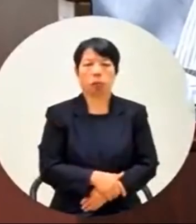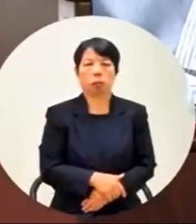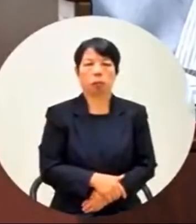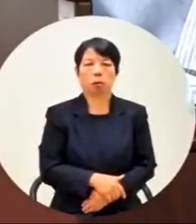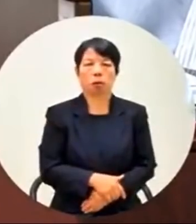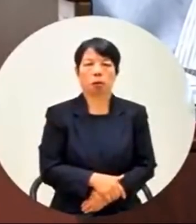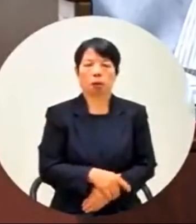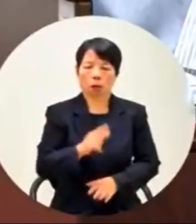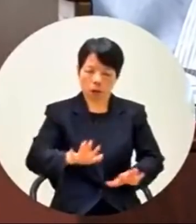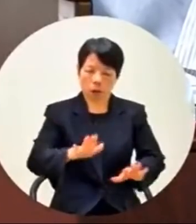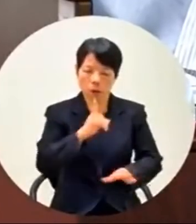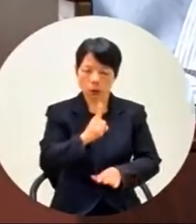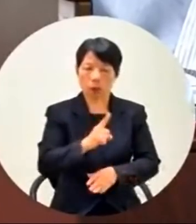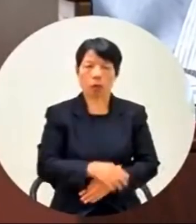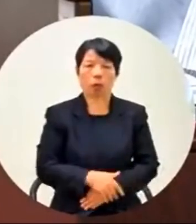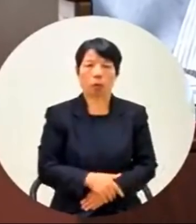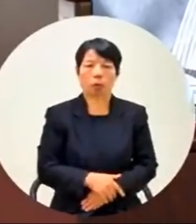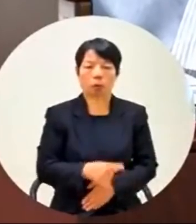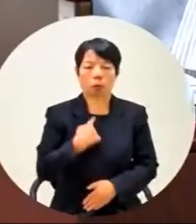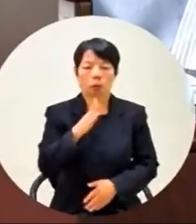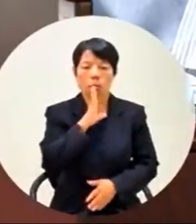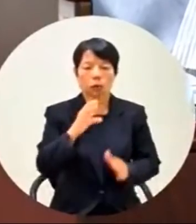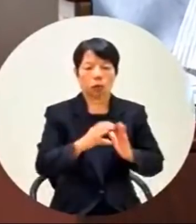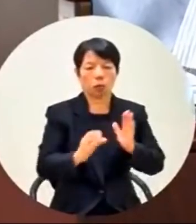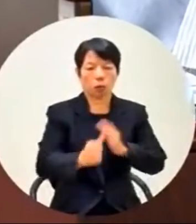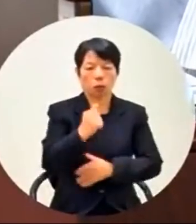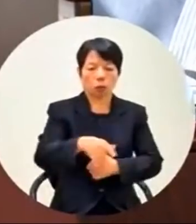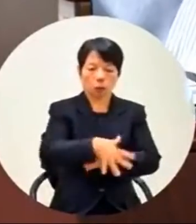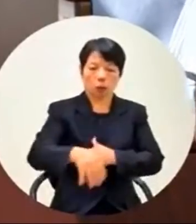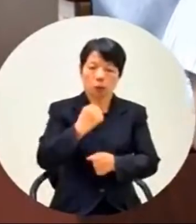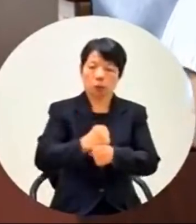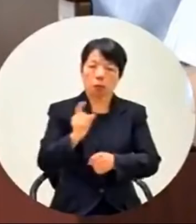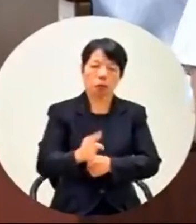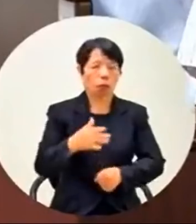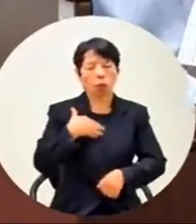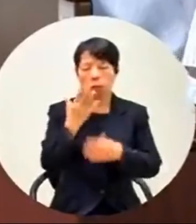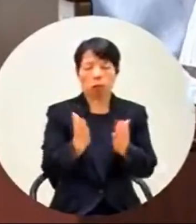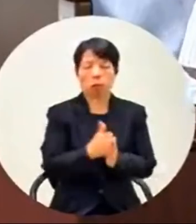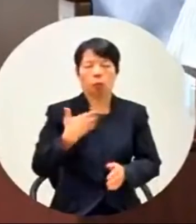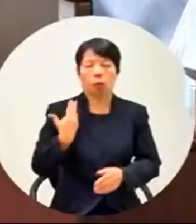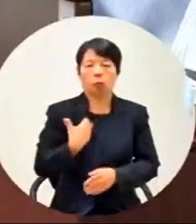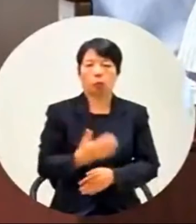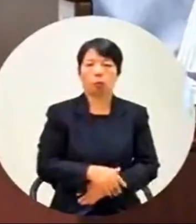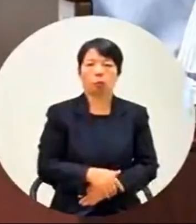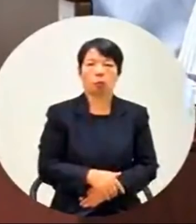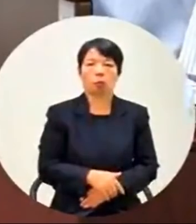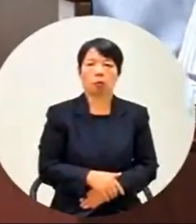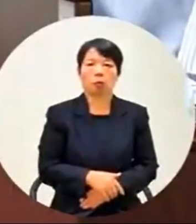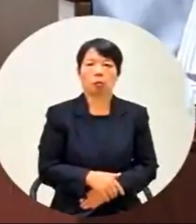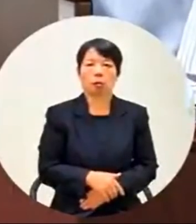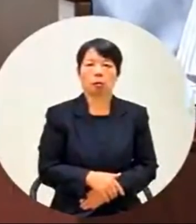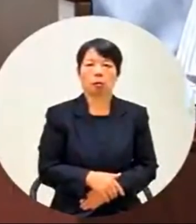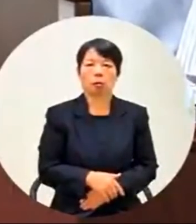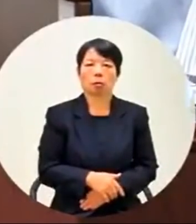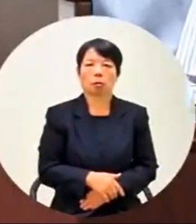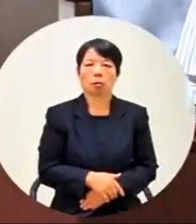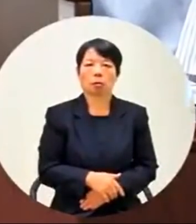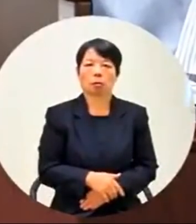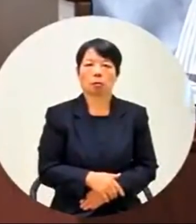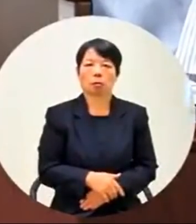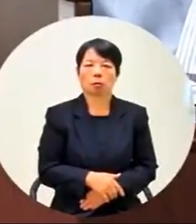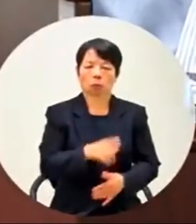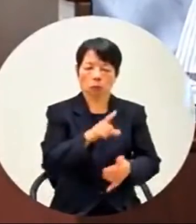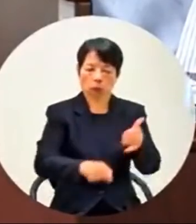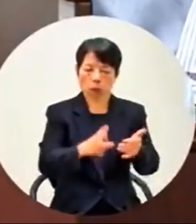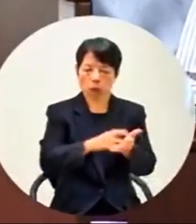长，反正你现在就说啊，反正我是局长，下面做什么你都不知道是不是？ 不是啦，因为陆续。 好，没有关系，我知道了，反正就是全在